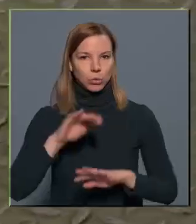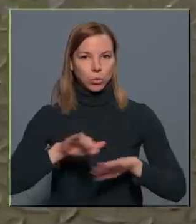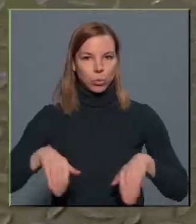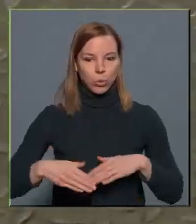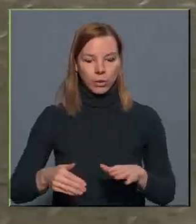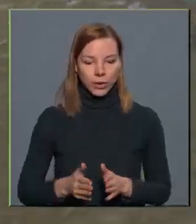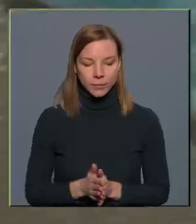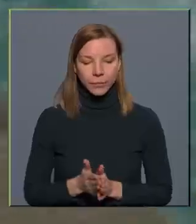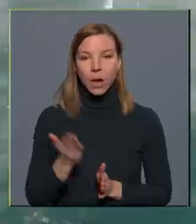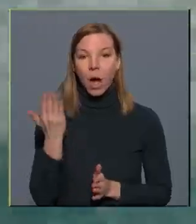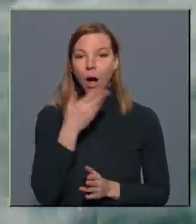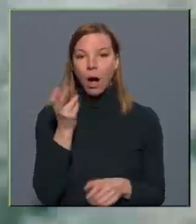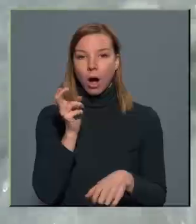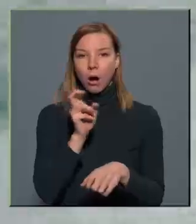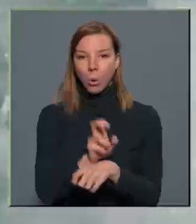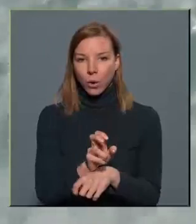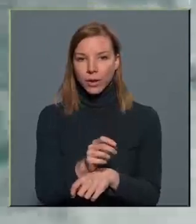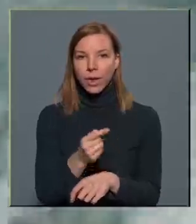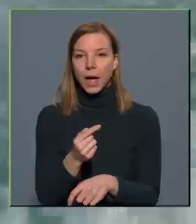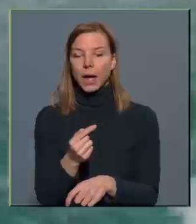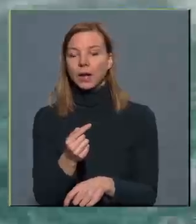még hozzávesszük a saját